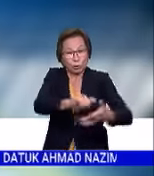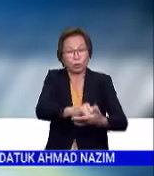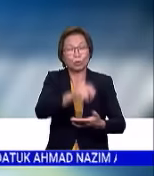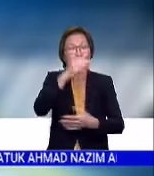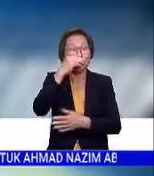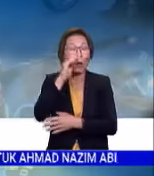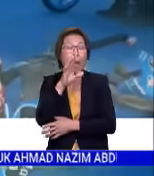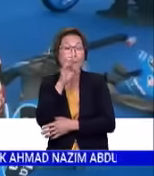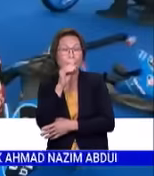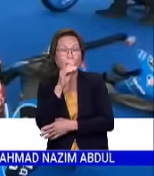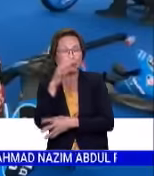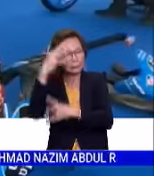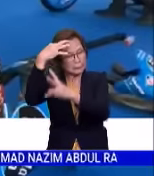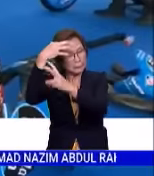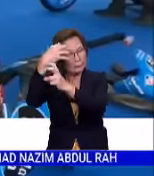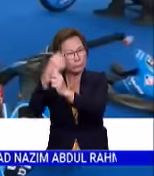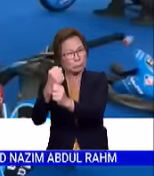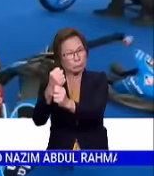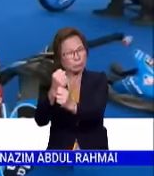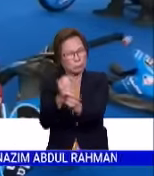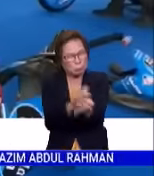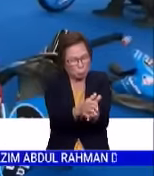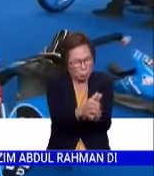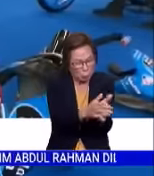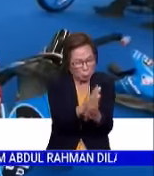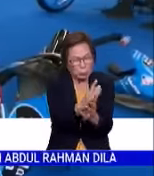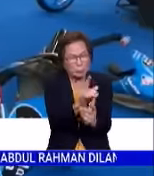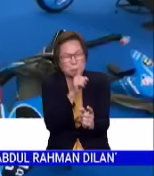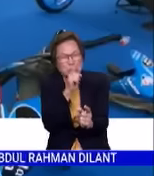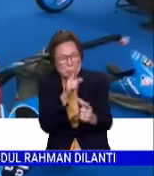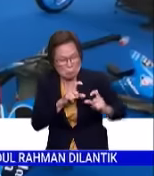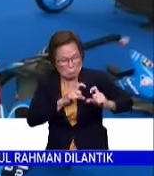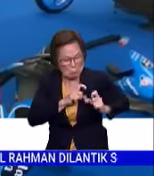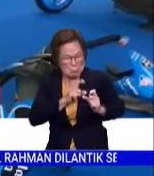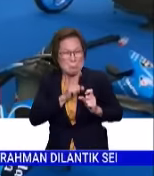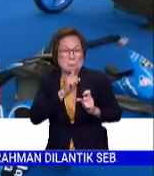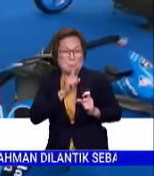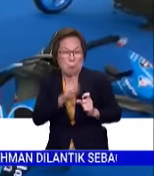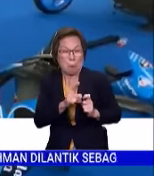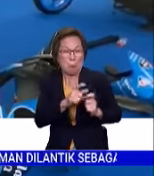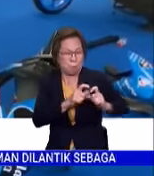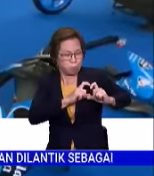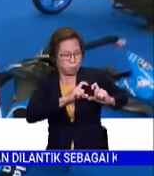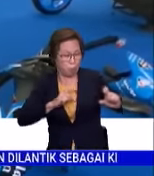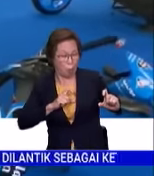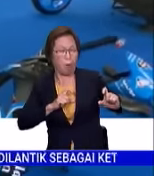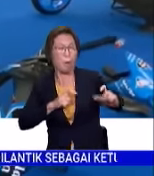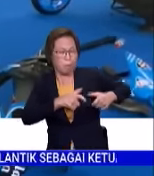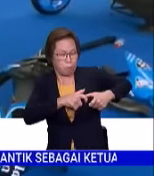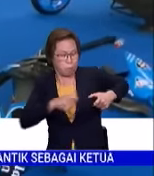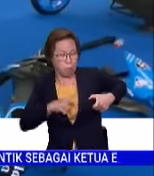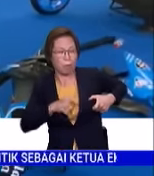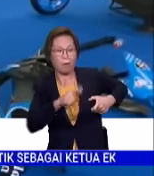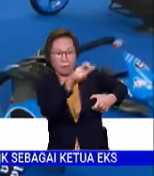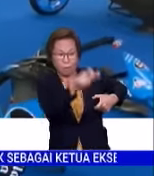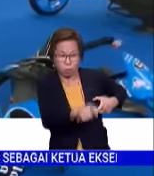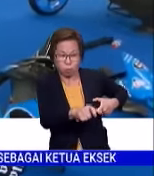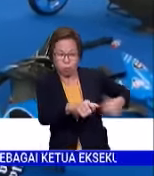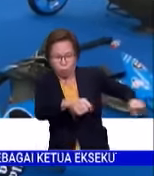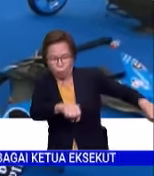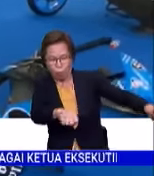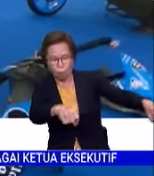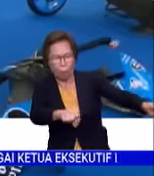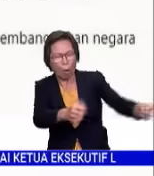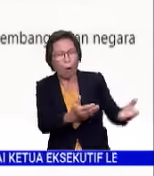Sri Muhyiddin, hanya keazaman, ketekunan, kesungguhan dan keberanian sahaja yang mampu meletakkan seorang pelumba